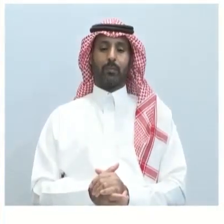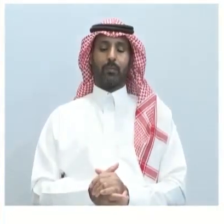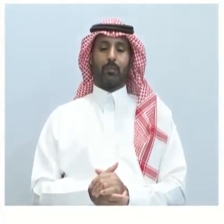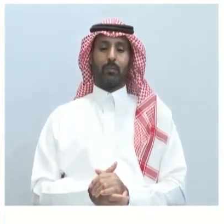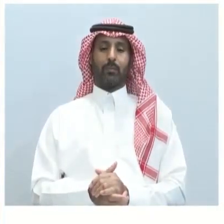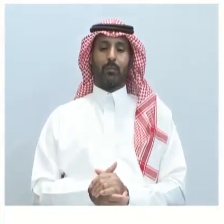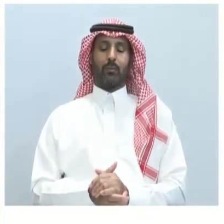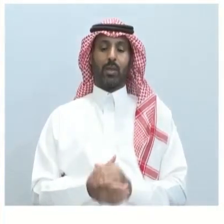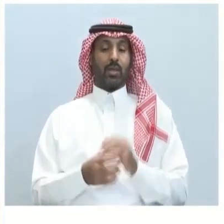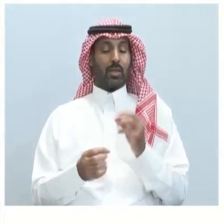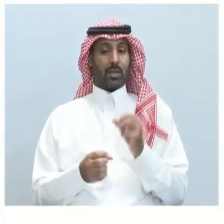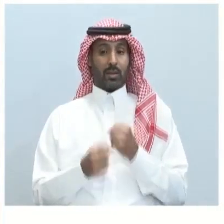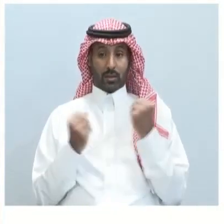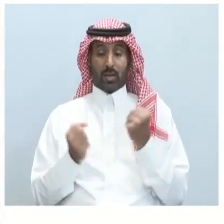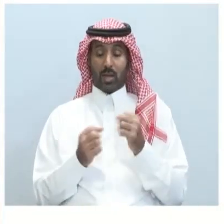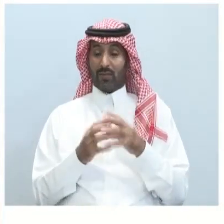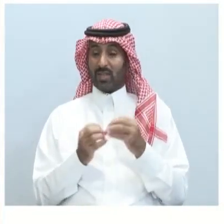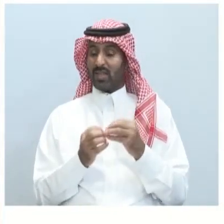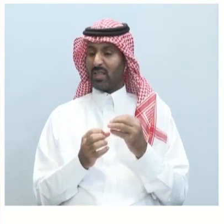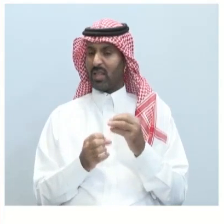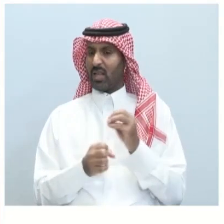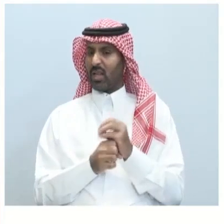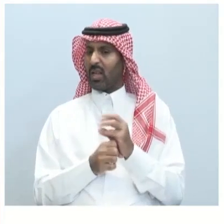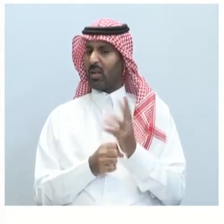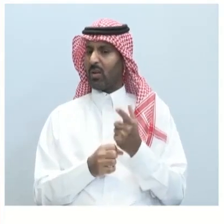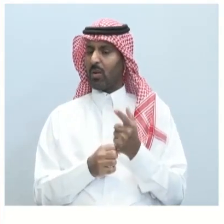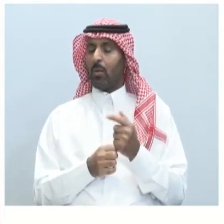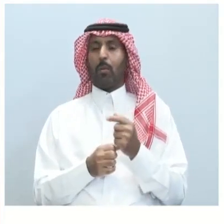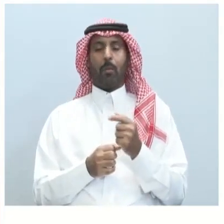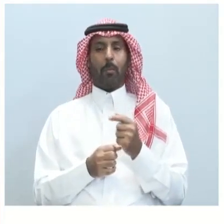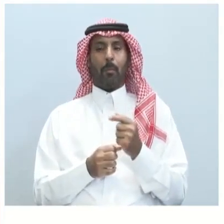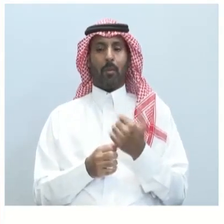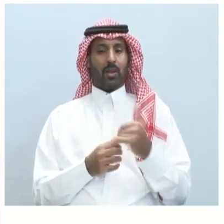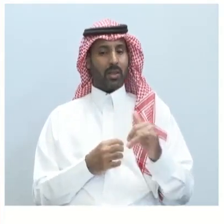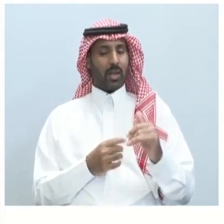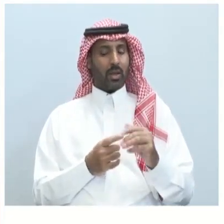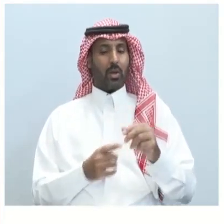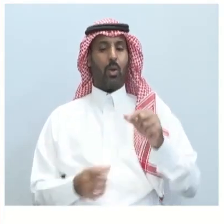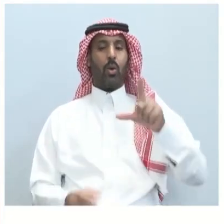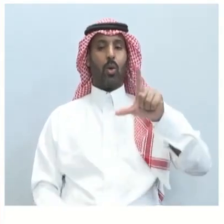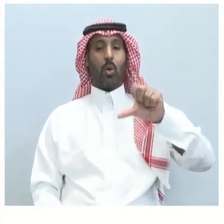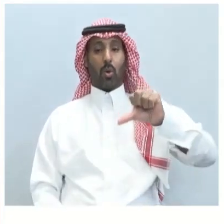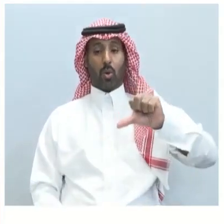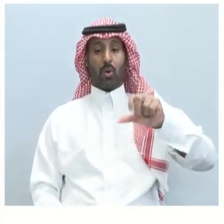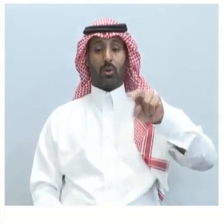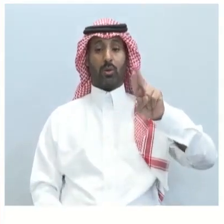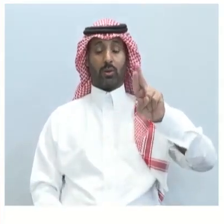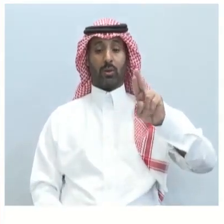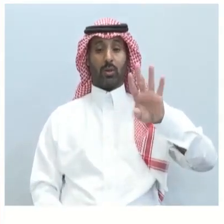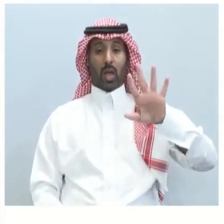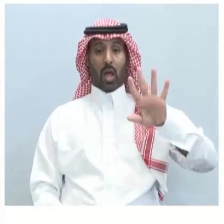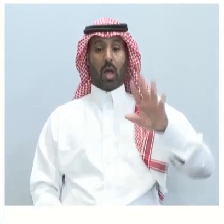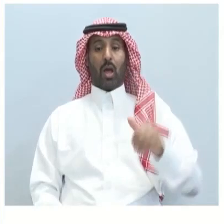بعد ذلك اشرح مستعملا اللوتشات ليه ما يحدث لتركيز ايون الهيدروجين